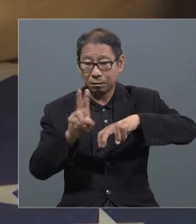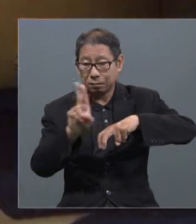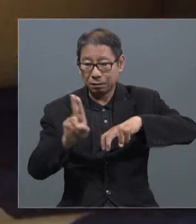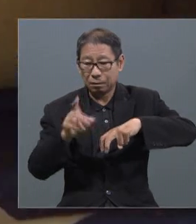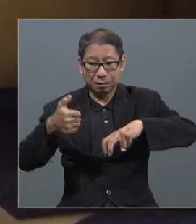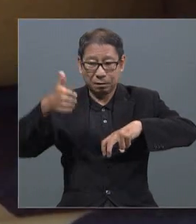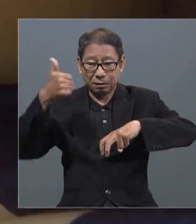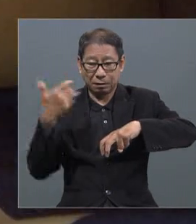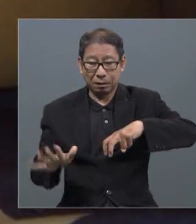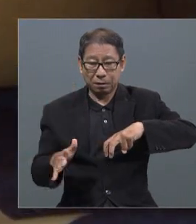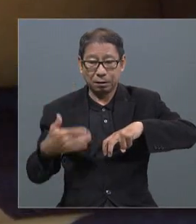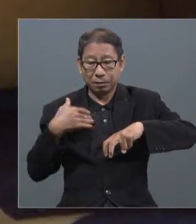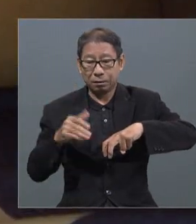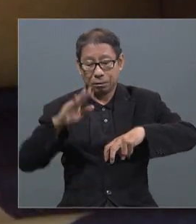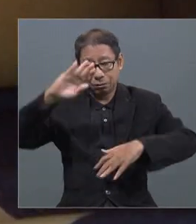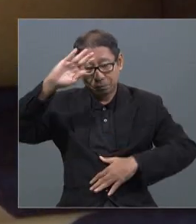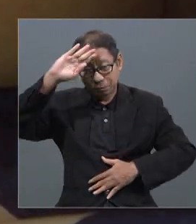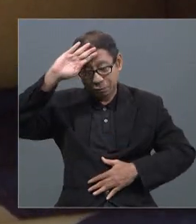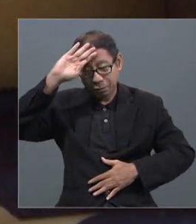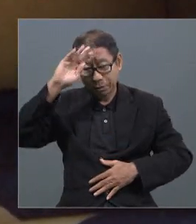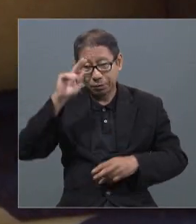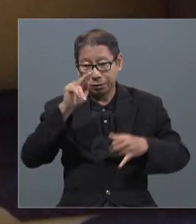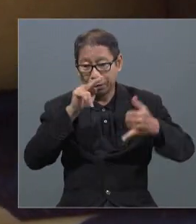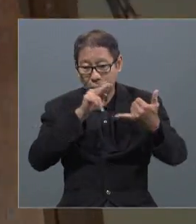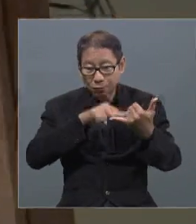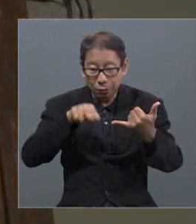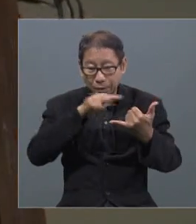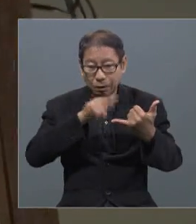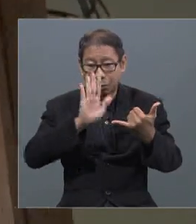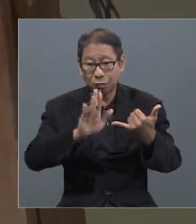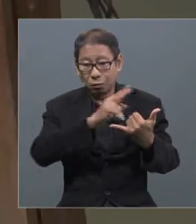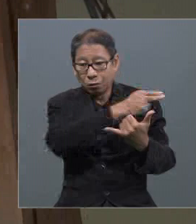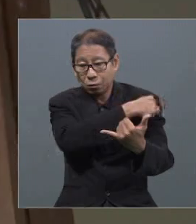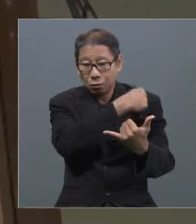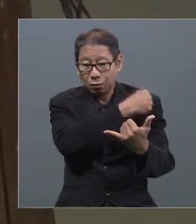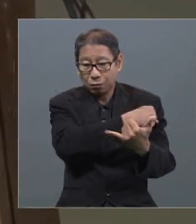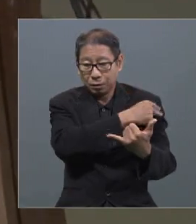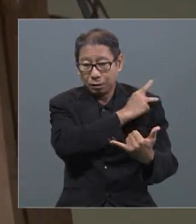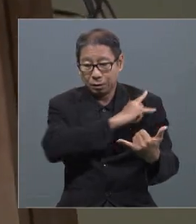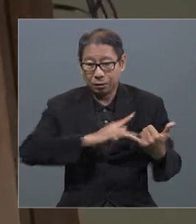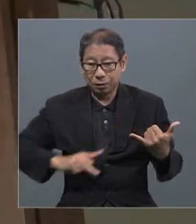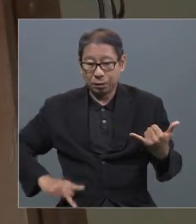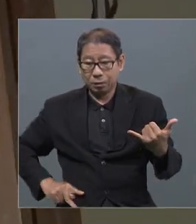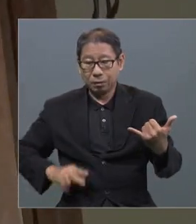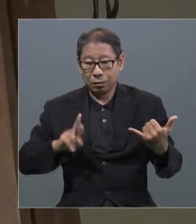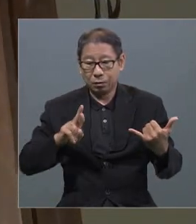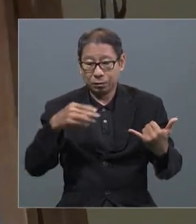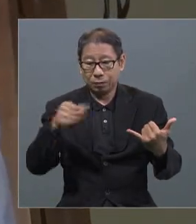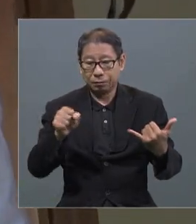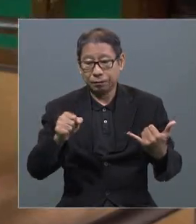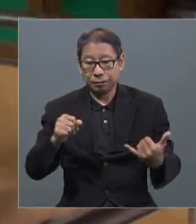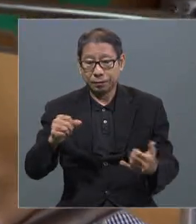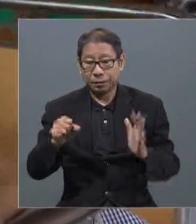านได้กลายเป็นผู้ป่วยในความดูแลของโรงพยาบาลสมเด็จพระยุพราชสระแก้วที่ปัจ